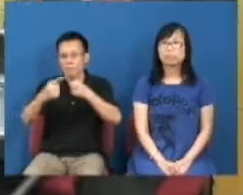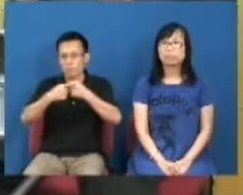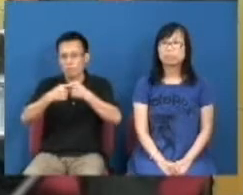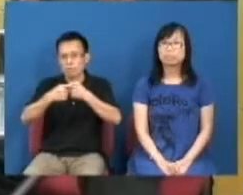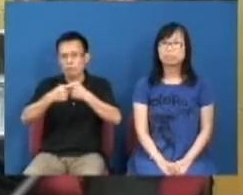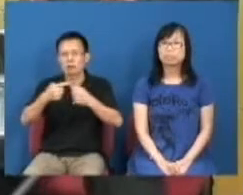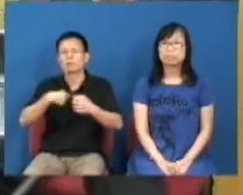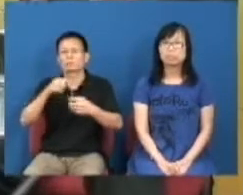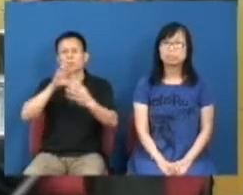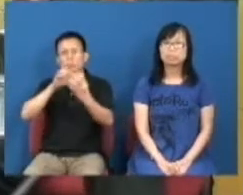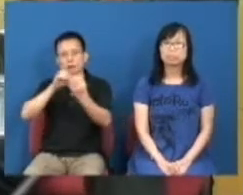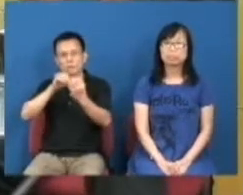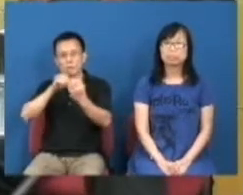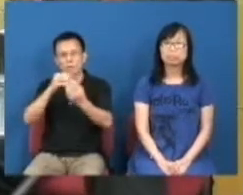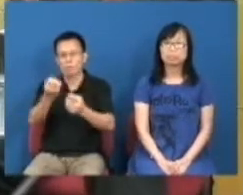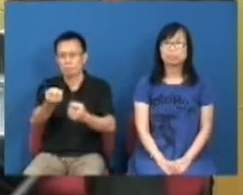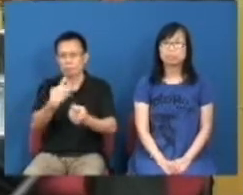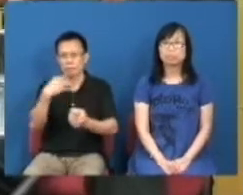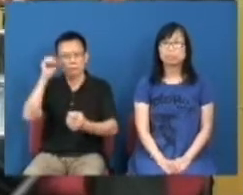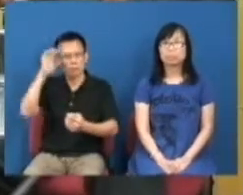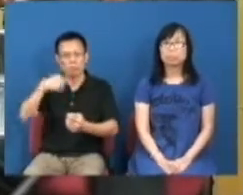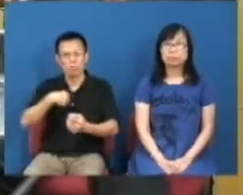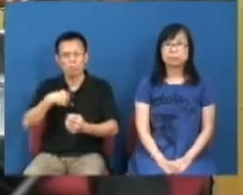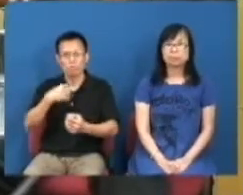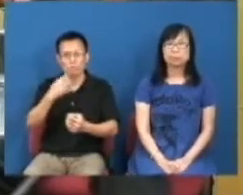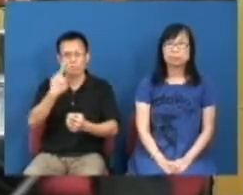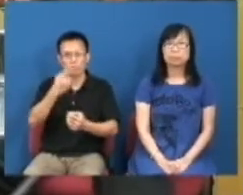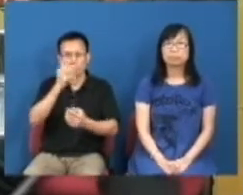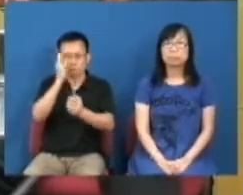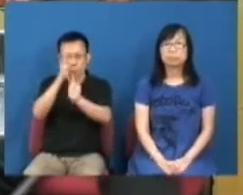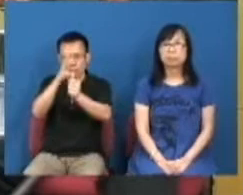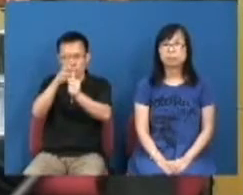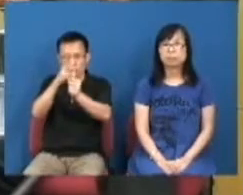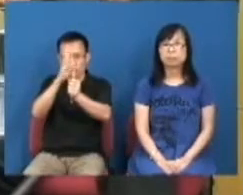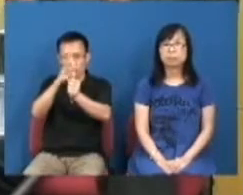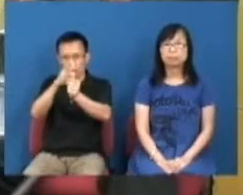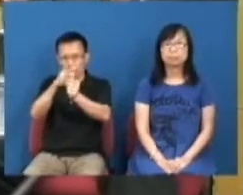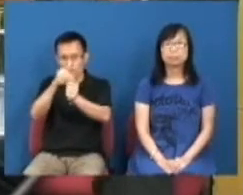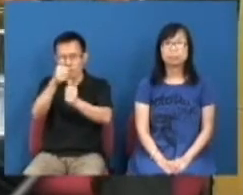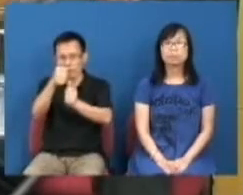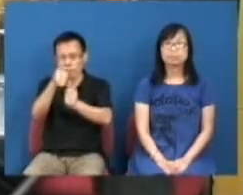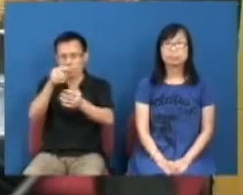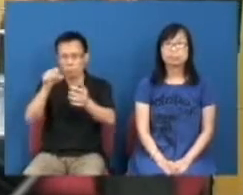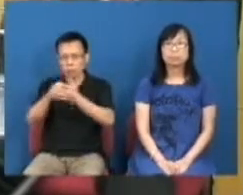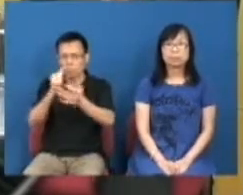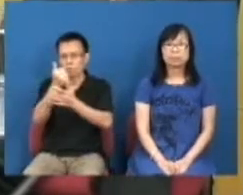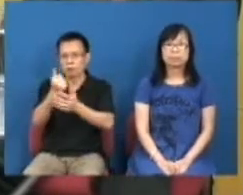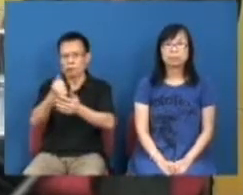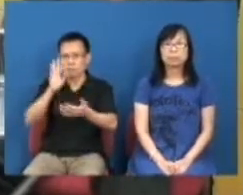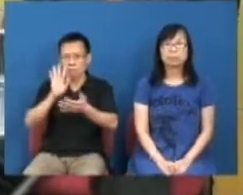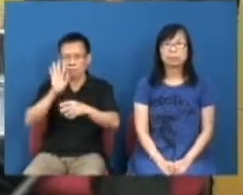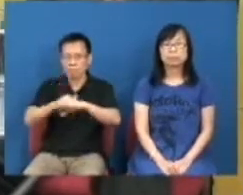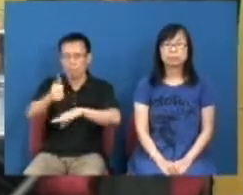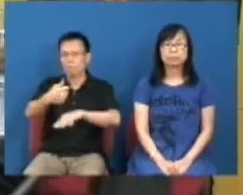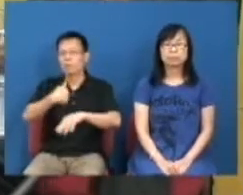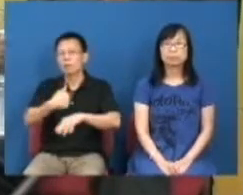傾的時候，他俾意見我最字字珠玑。最好咧就係佢叻過我嚇，平時叻過我